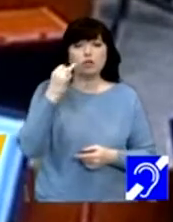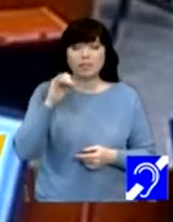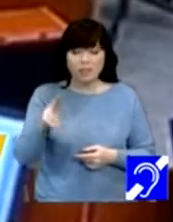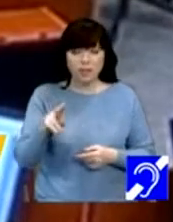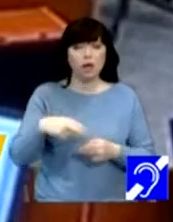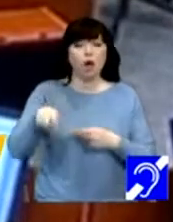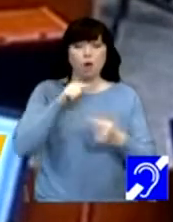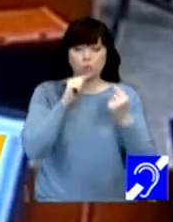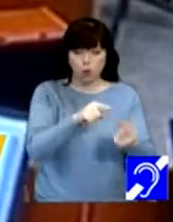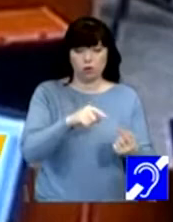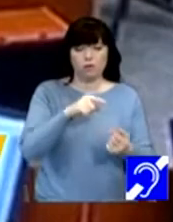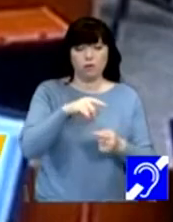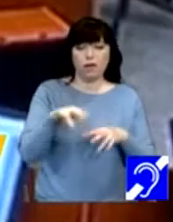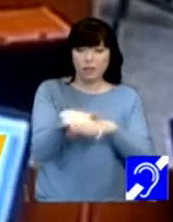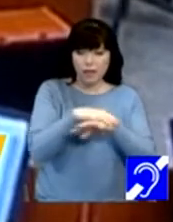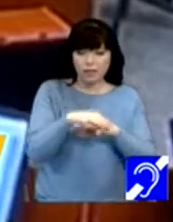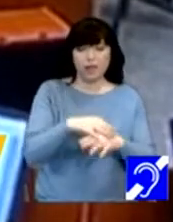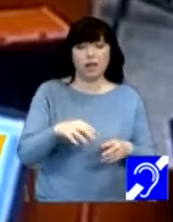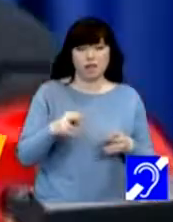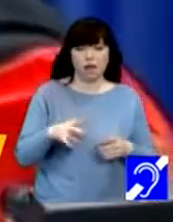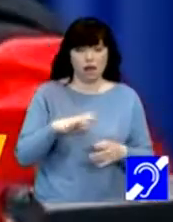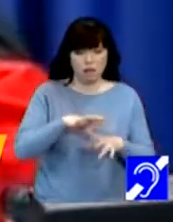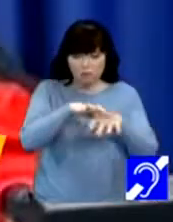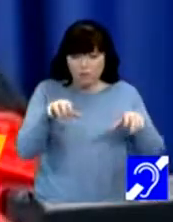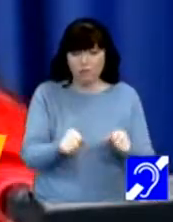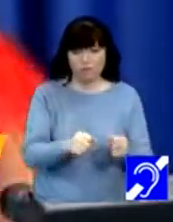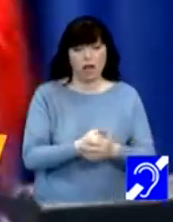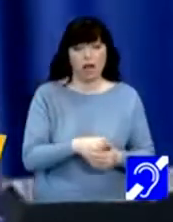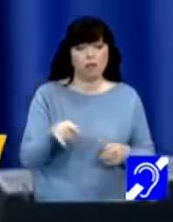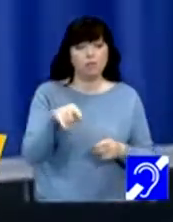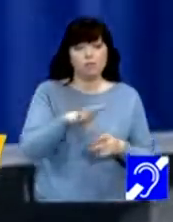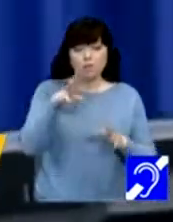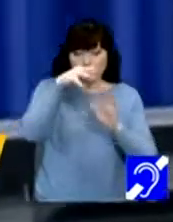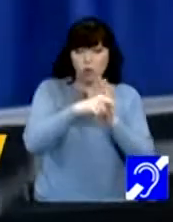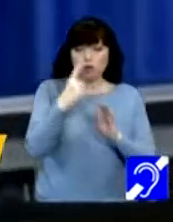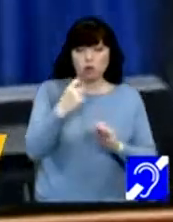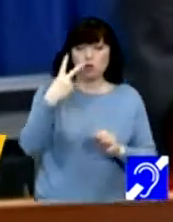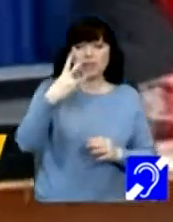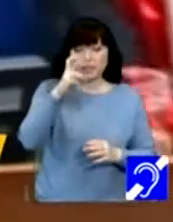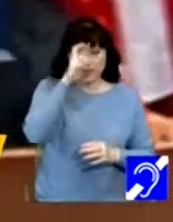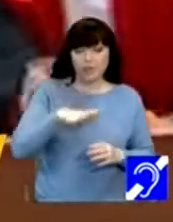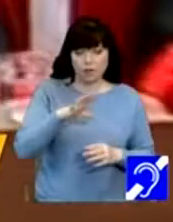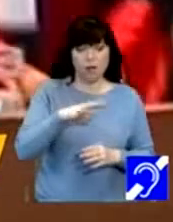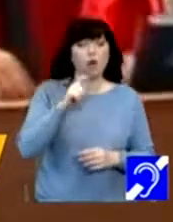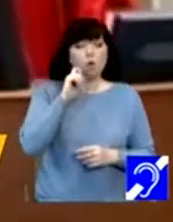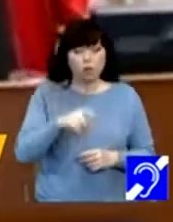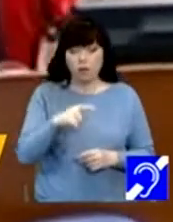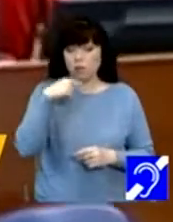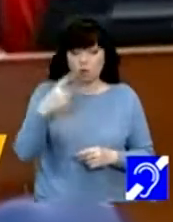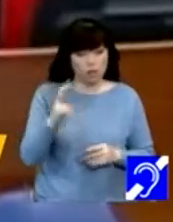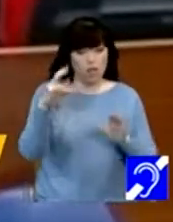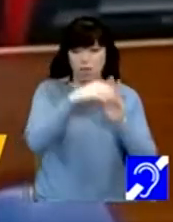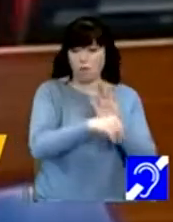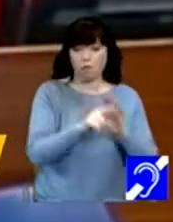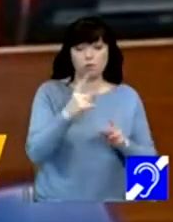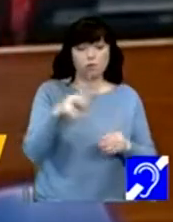umanității, crime de război și crime de agresiune. Membrii instanței includ 123 de țări. Rusia și Ucraina nu sunt parte,